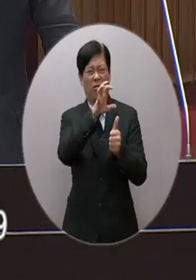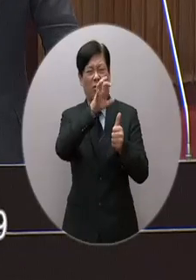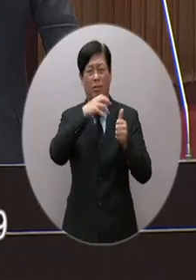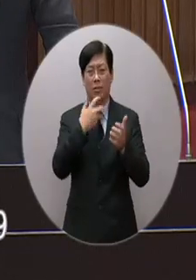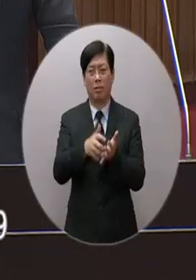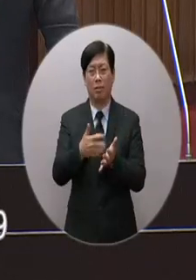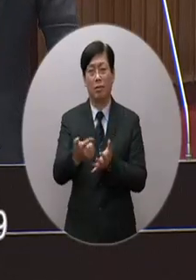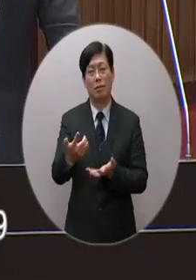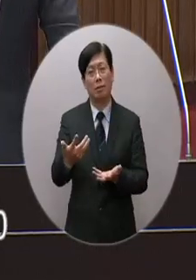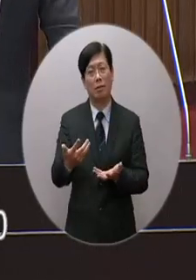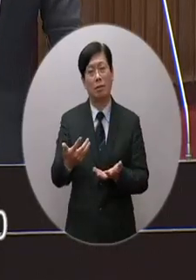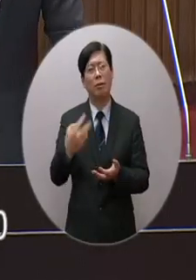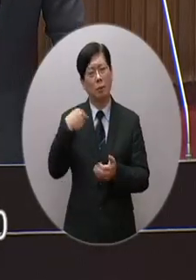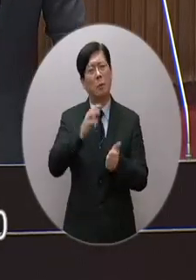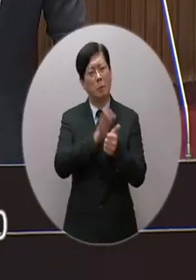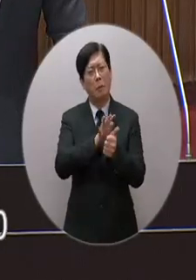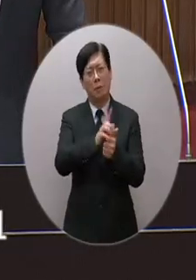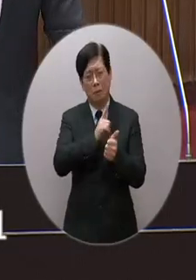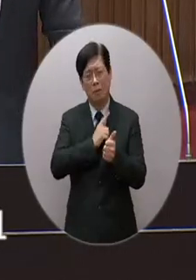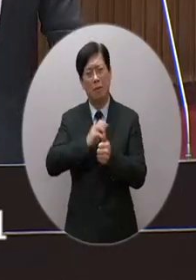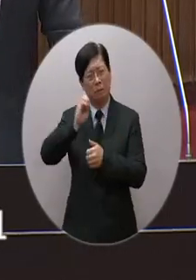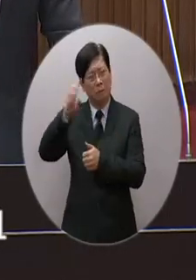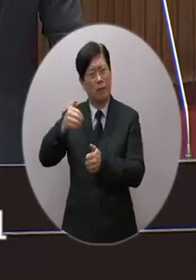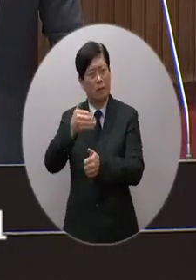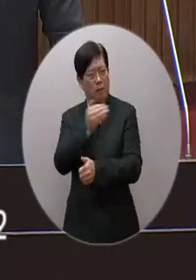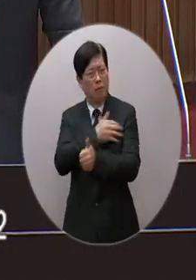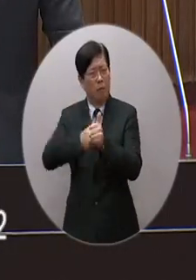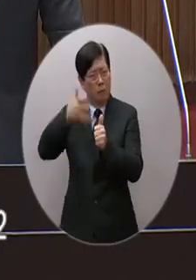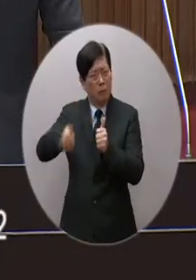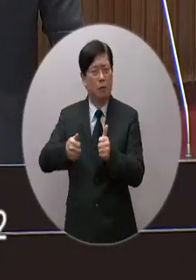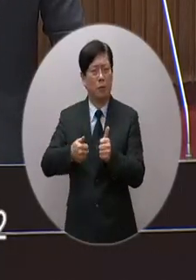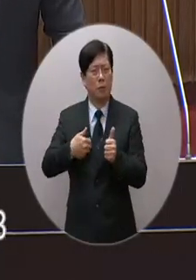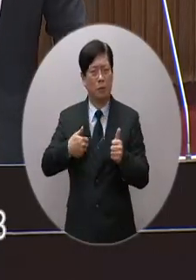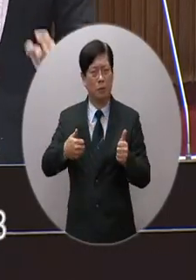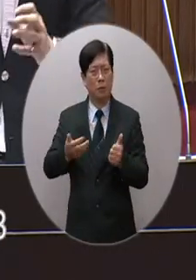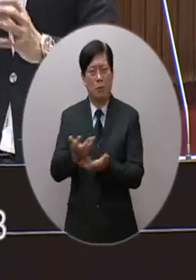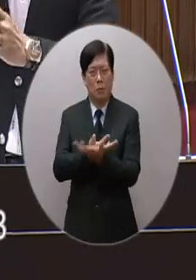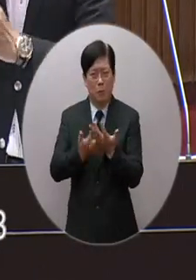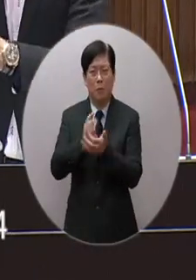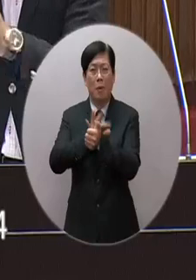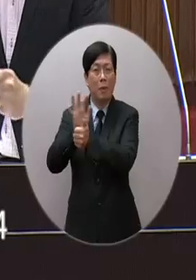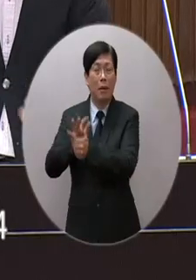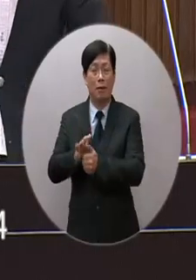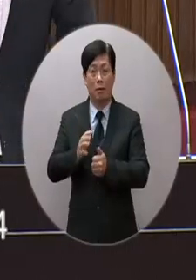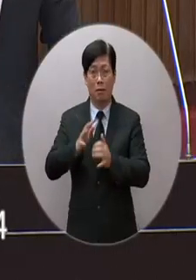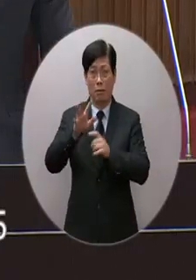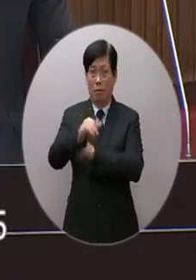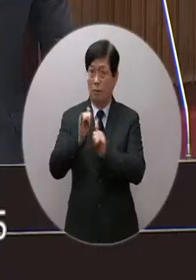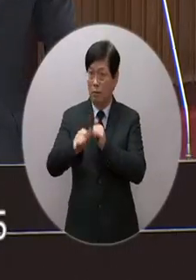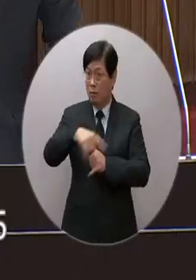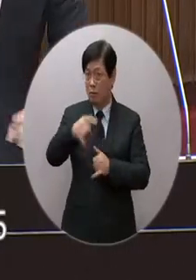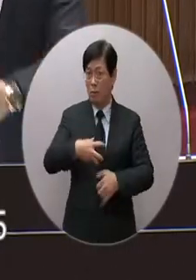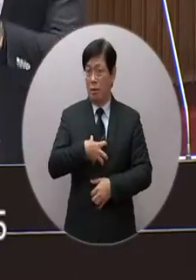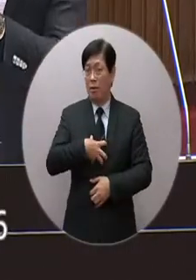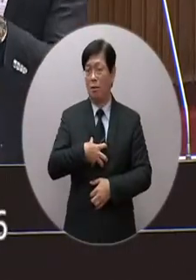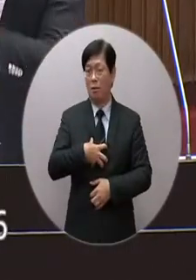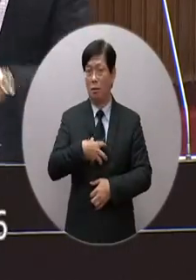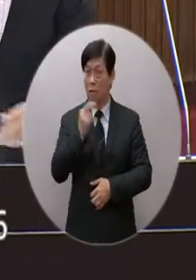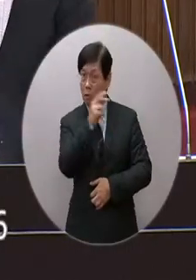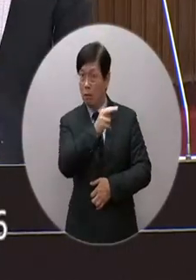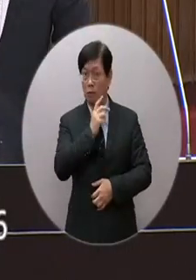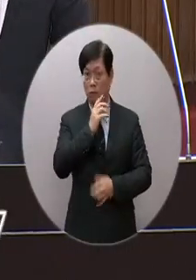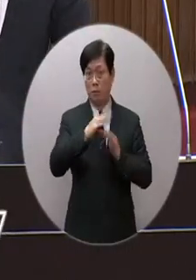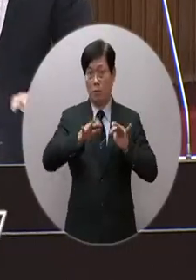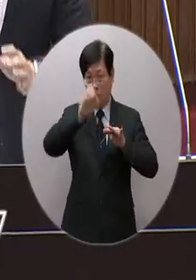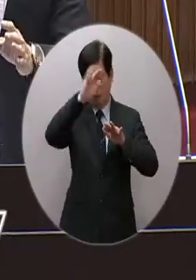变鬼！我还一直帮主委跟陈副主委一直跟农民做沟通，农民惊到啊！农民看到民进党执